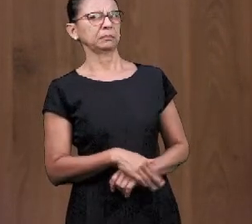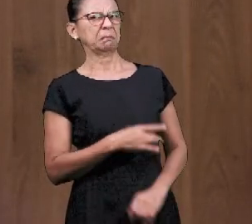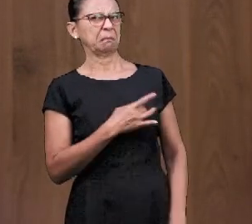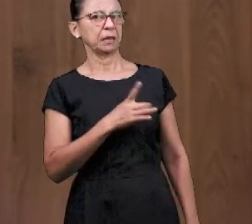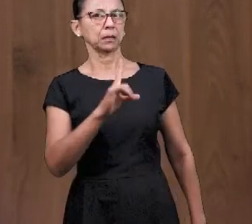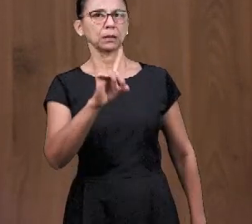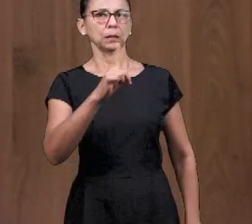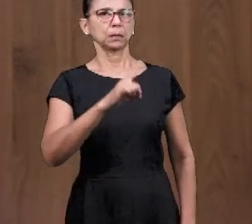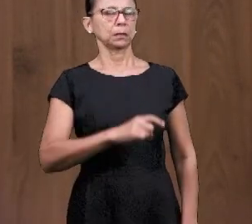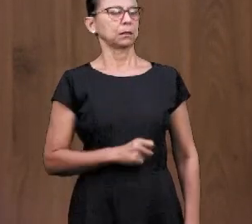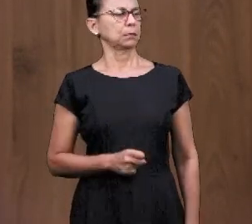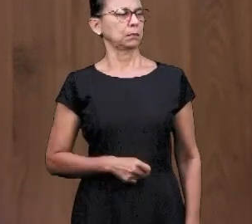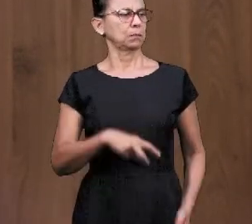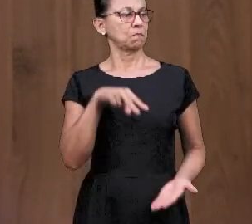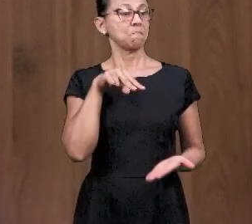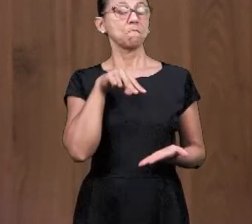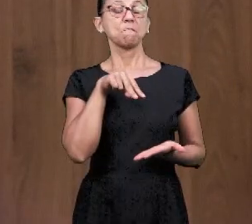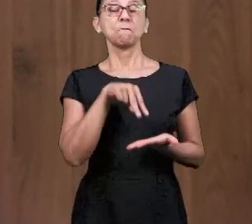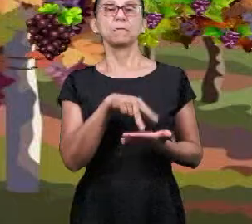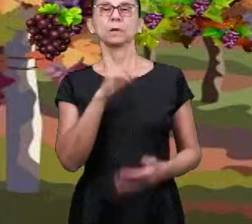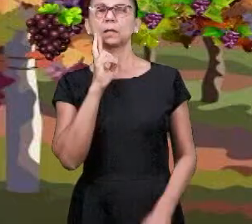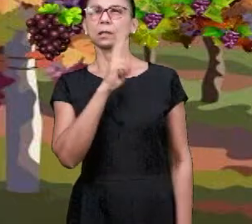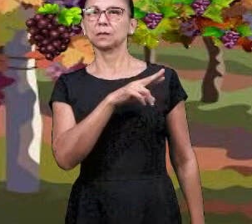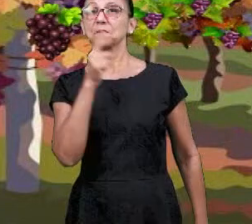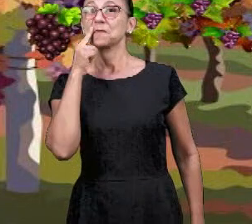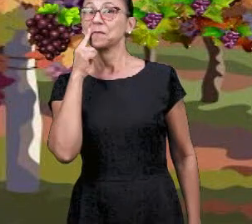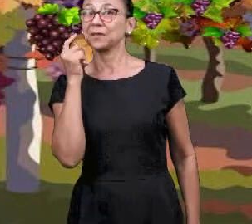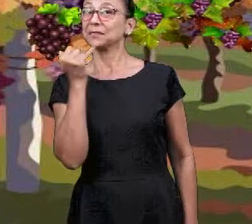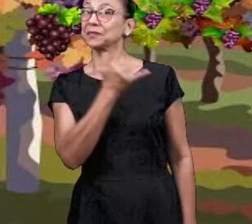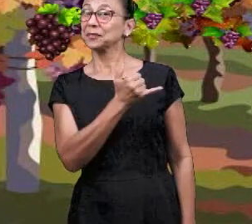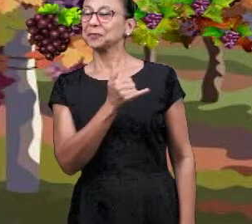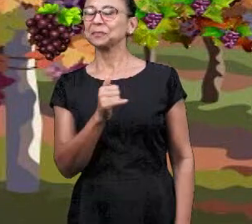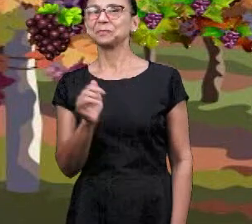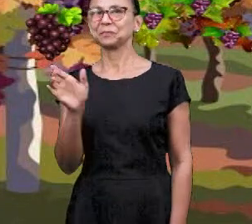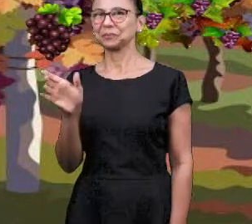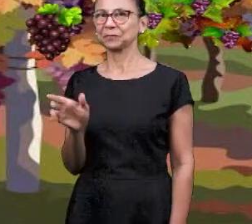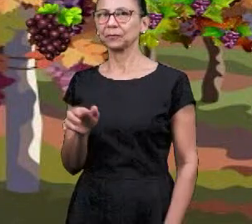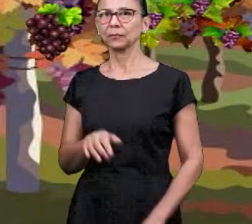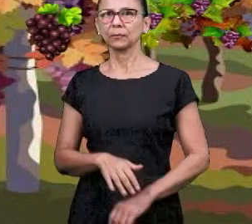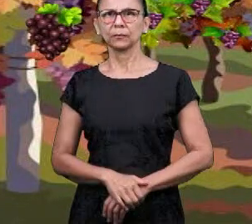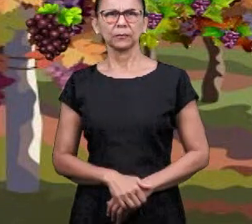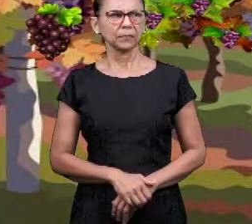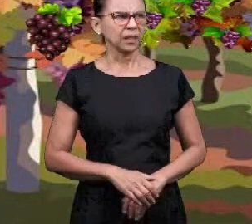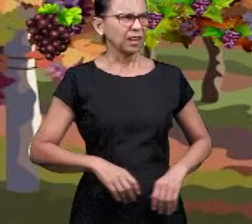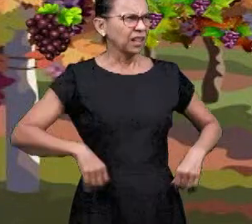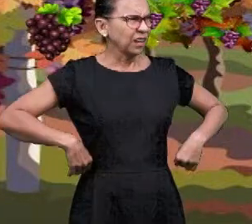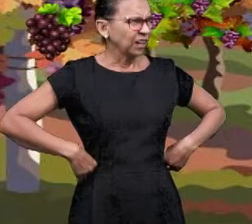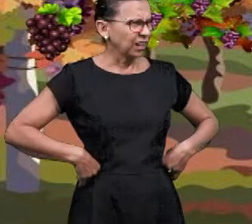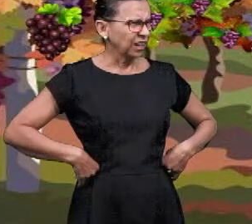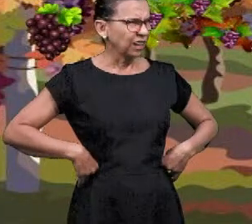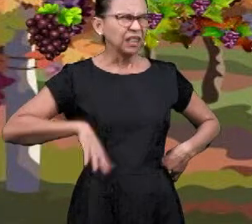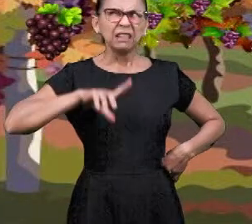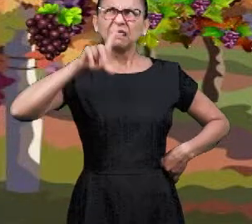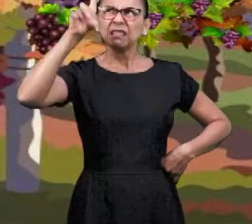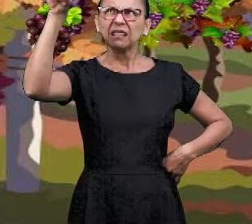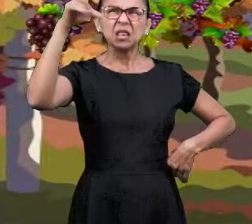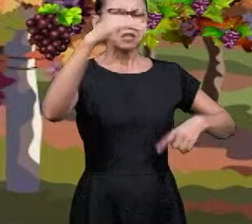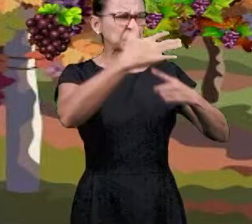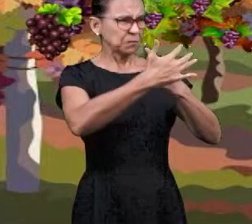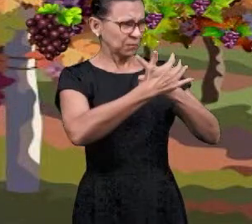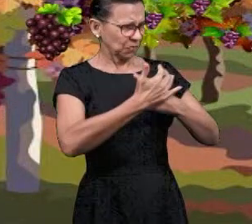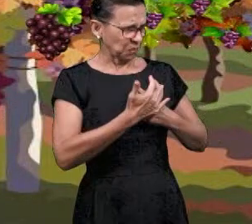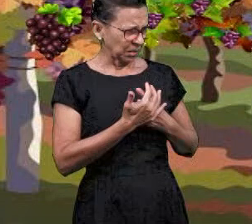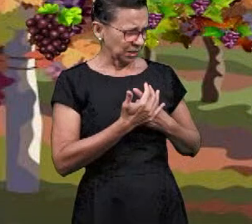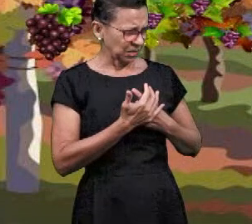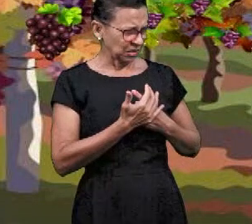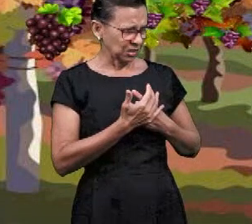Il a été ferme dans Naboth n'a pas eu peur. Il a été ferme dans sa décision. Il a dit, garde mon Seigneur que je te